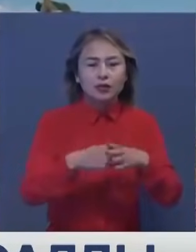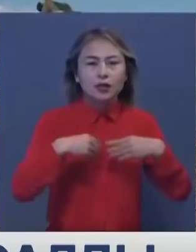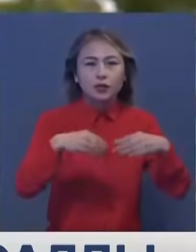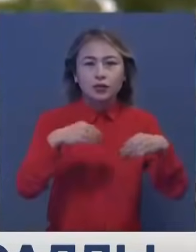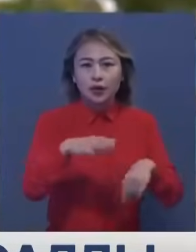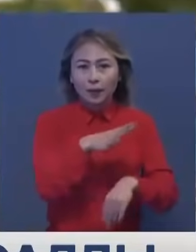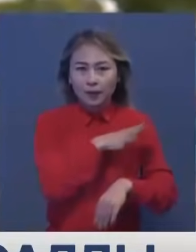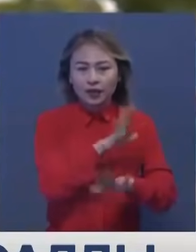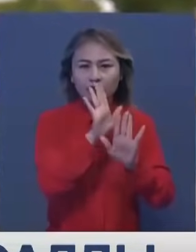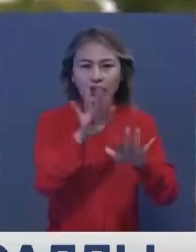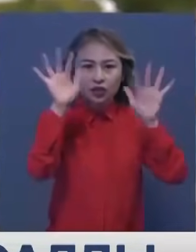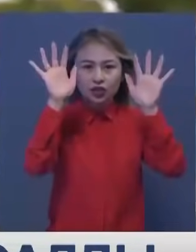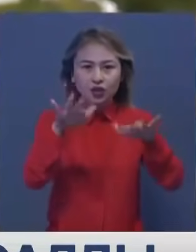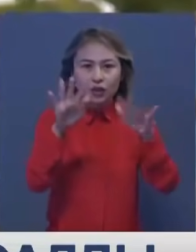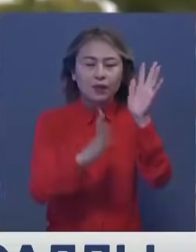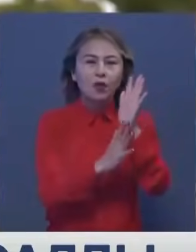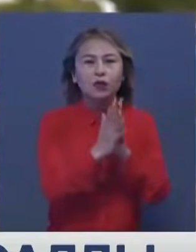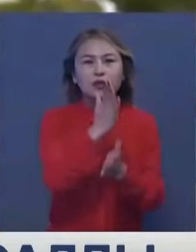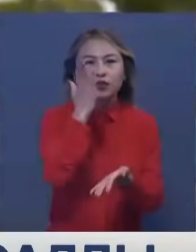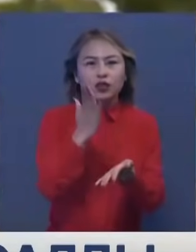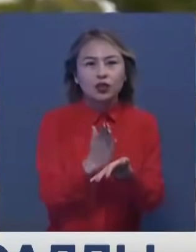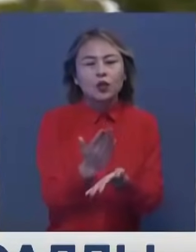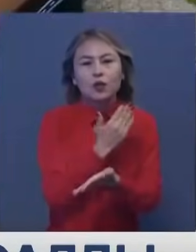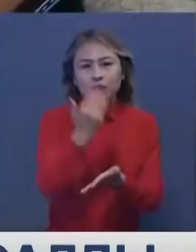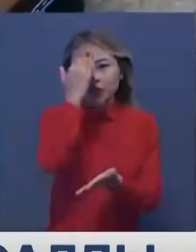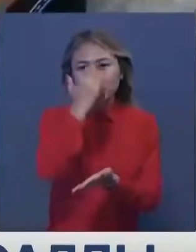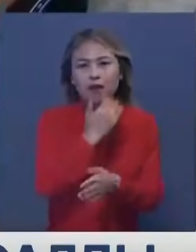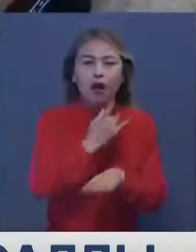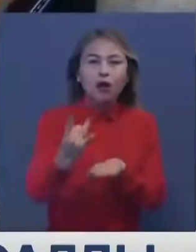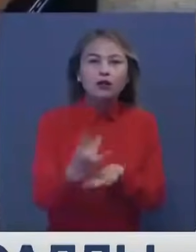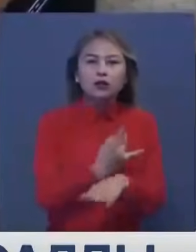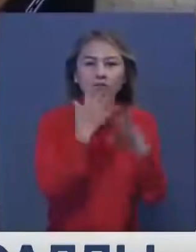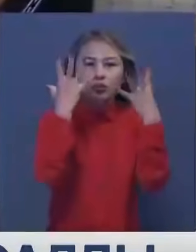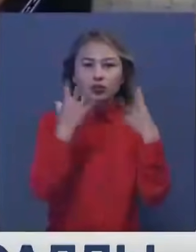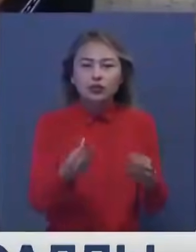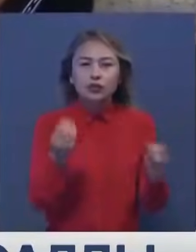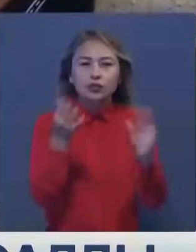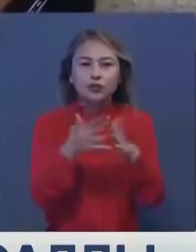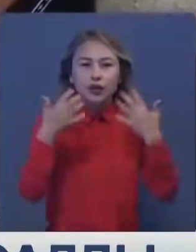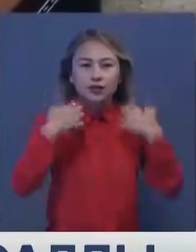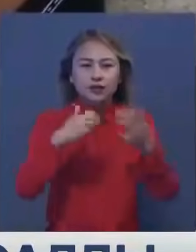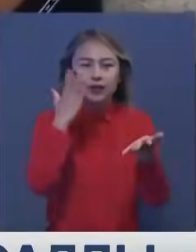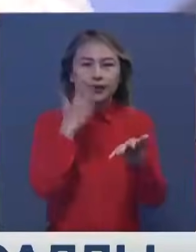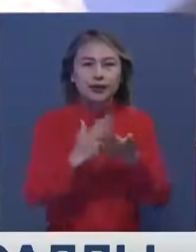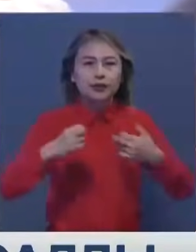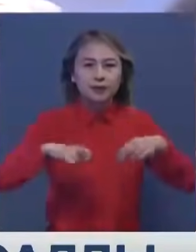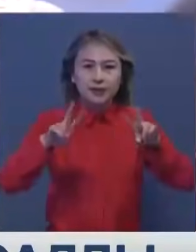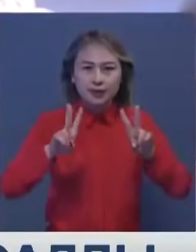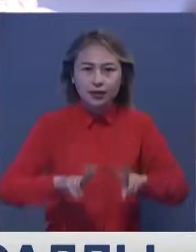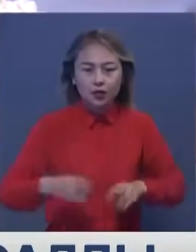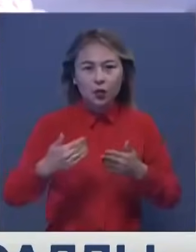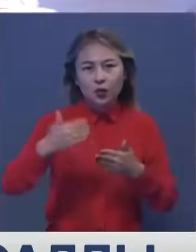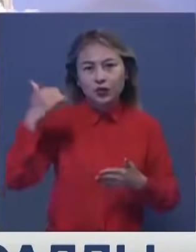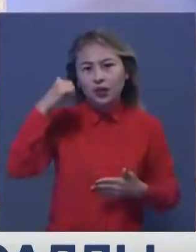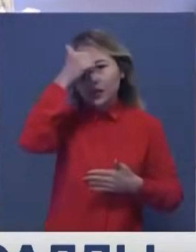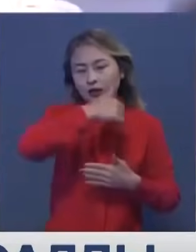шыққан. Тек жаңбырдың нәрімен өсіп жатыр. Міне, жаздың алғашқы күнінен ақ шығымын жақсы деп бағалап отыр мамандар. Өткен жылы осы